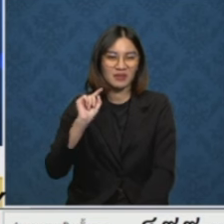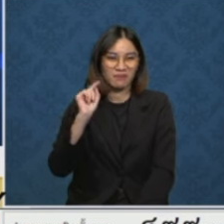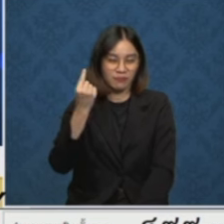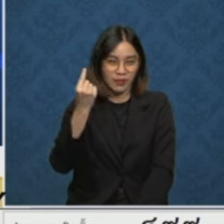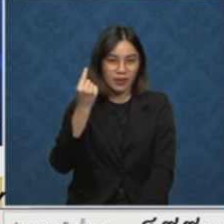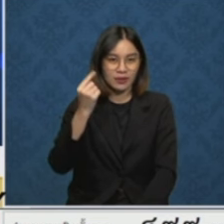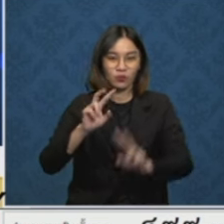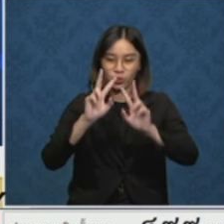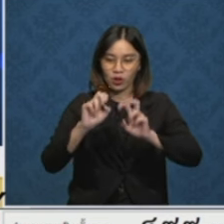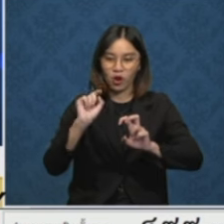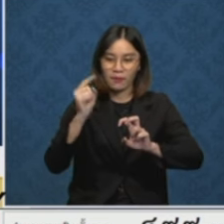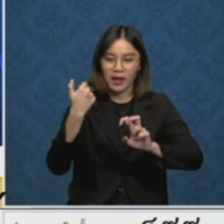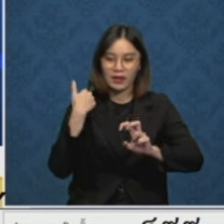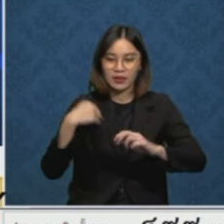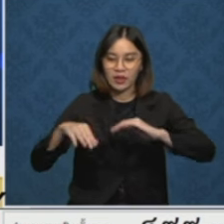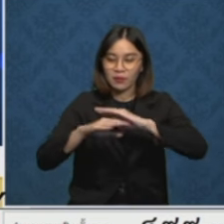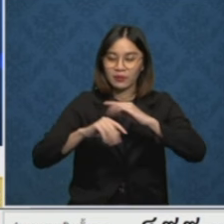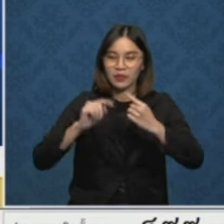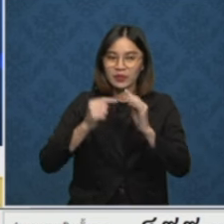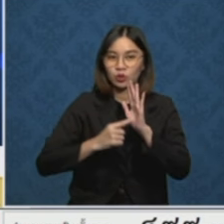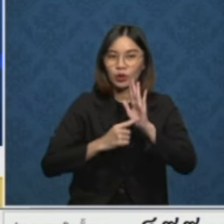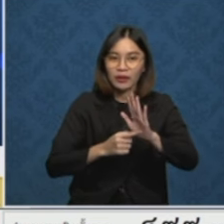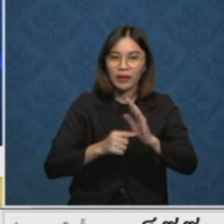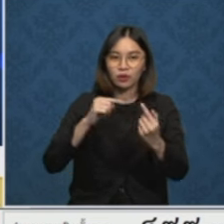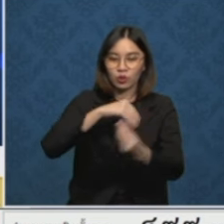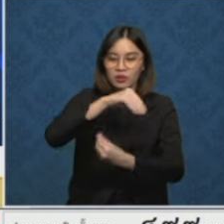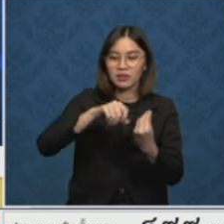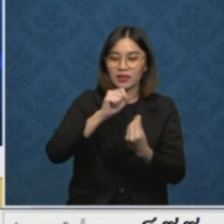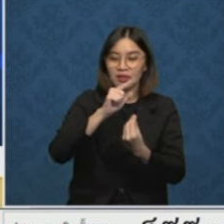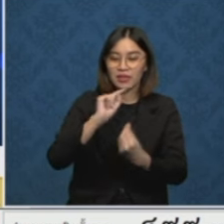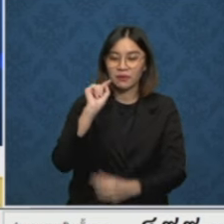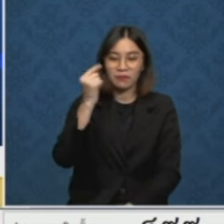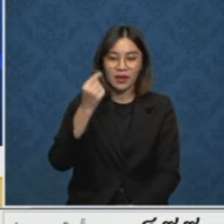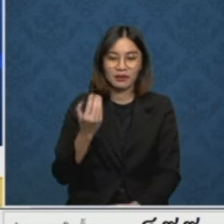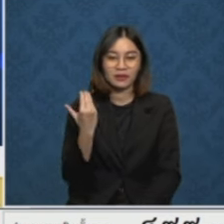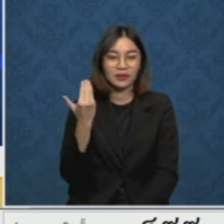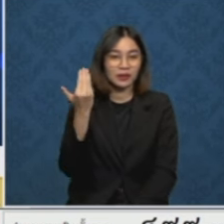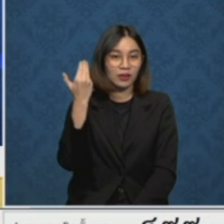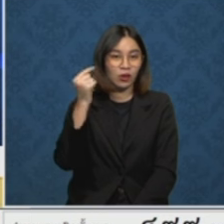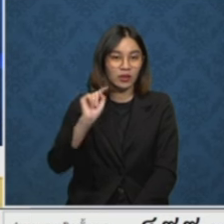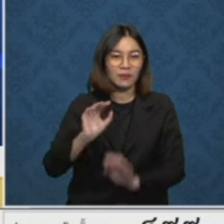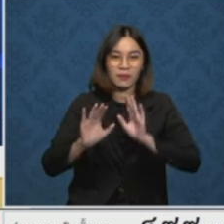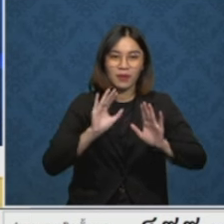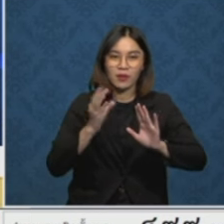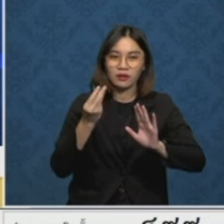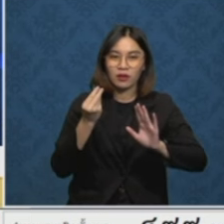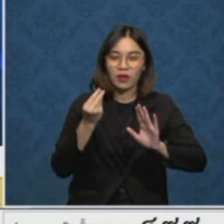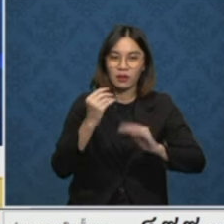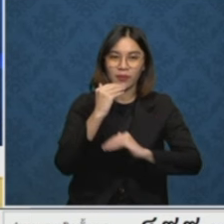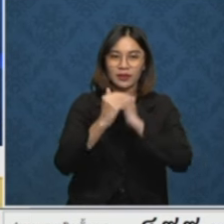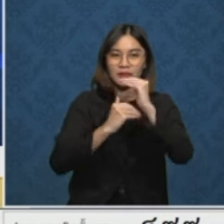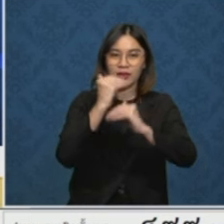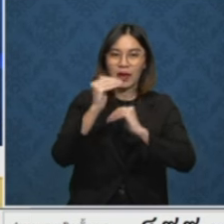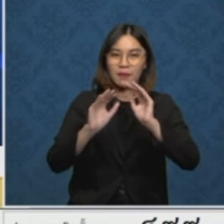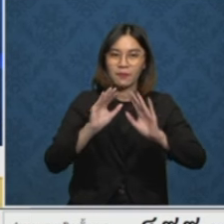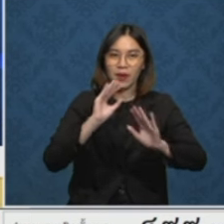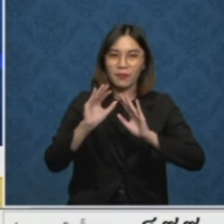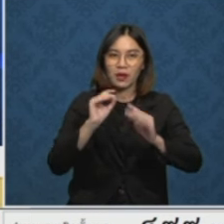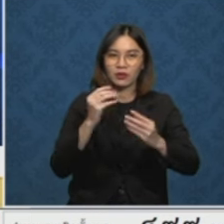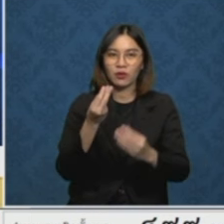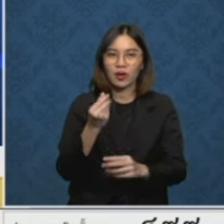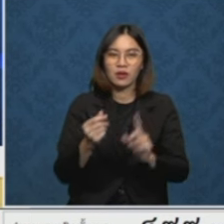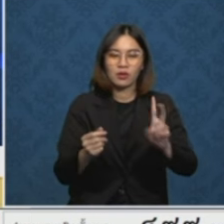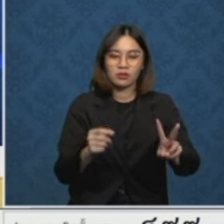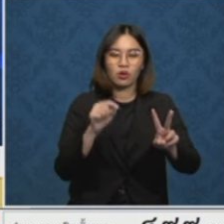มีการเปลี่ยนสมมติฐานทางเศรษฐกิจบอกว่า GDP เนี่ยจากเดิมที่เคยประมาณการไว้ว่าจะโตได้เฉลี่ยตรงกลางเนี่ยอยู่